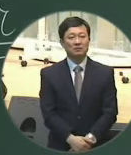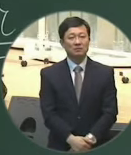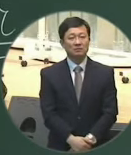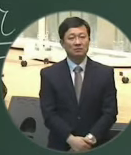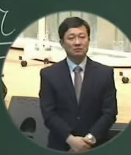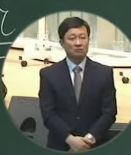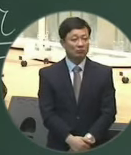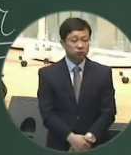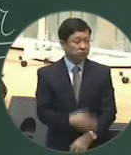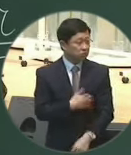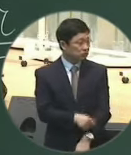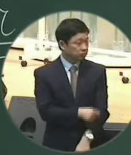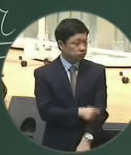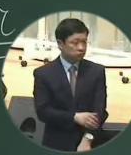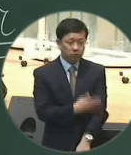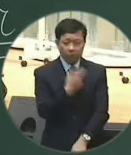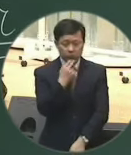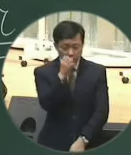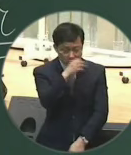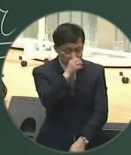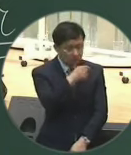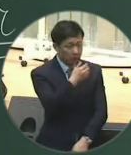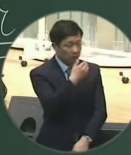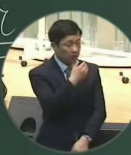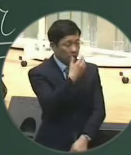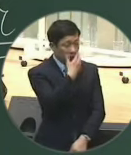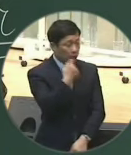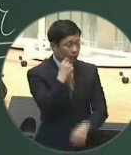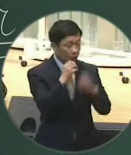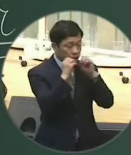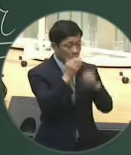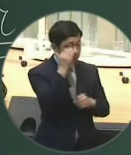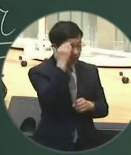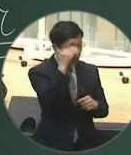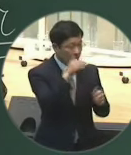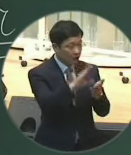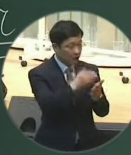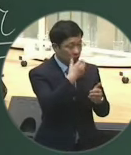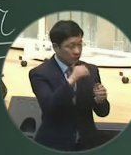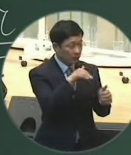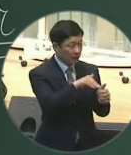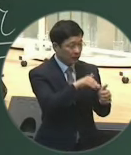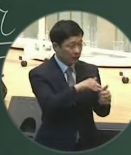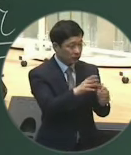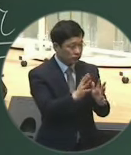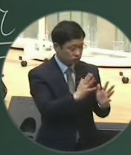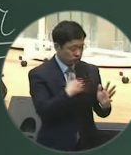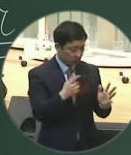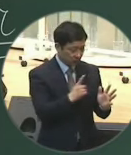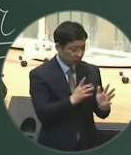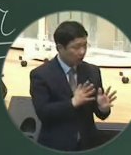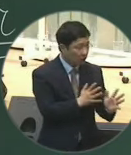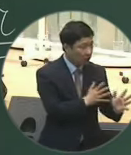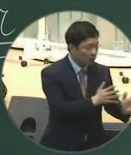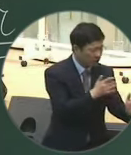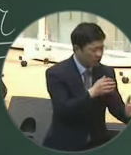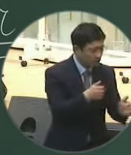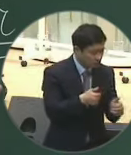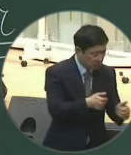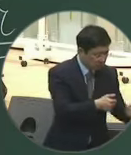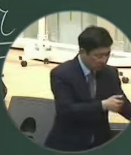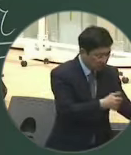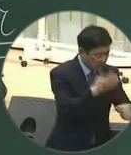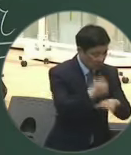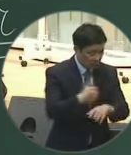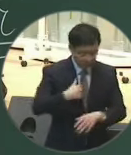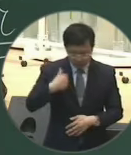아무 잘못 없어요. And you had no wrongdoing of your own. 이 대열에 섰을 뿐입니다. All that you did was stand in the line of that. 그래서 여러분 교회를 크게 많이 하려고